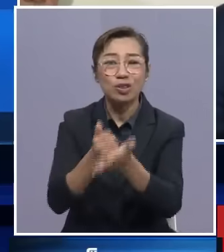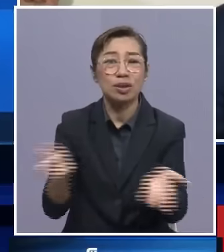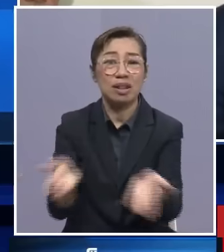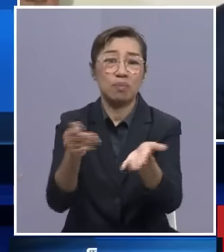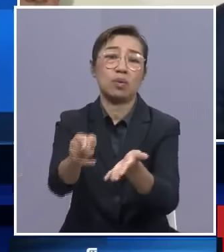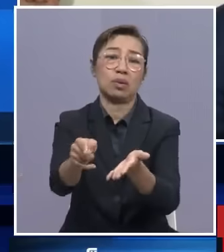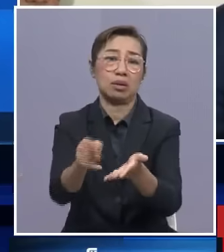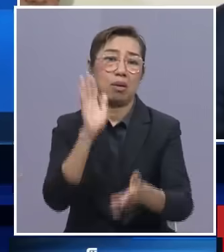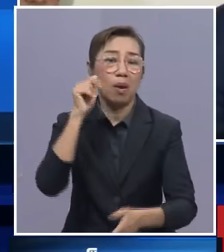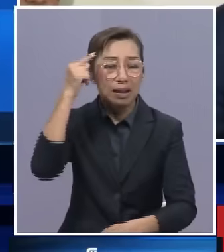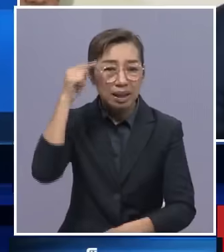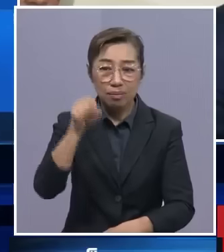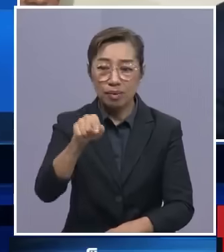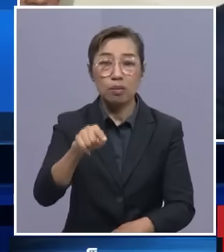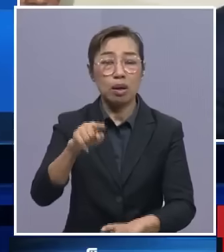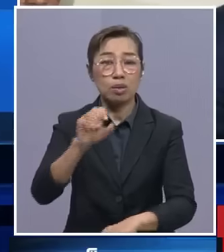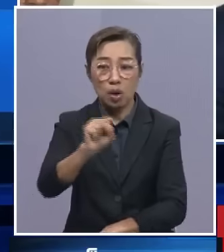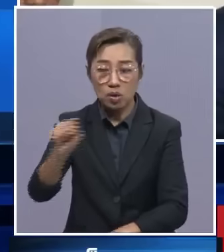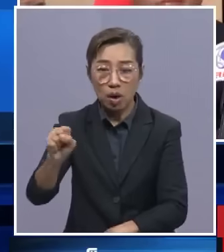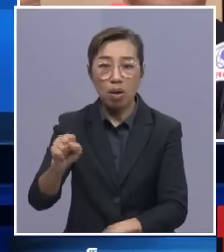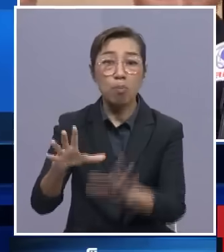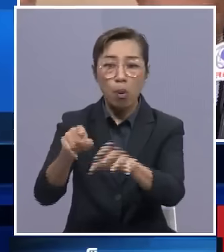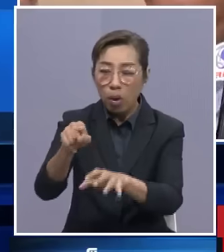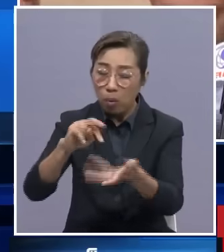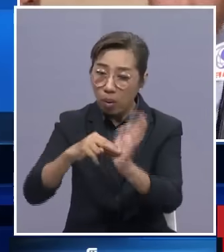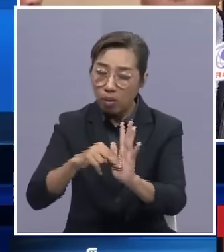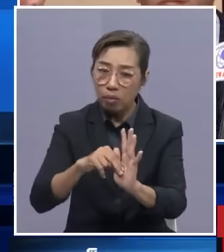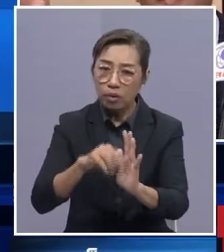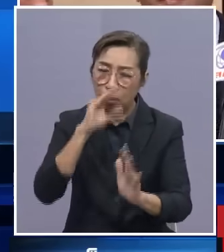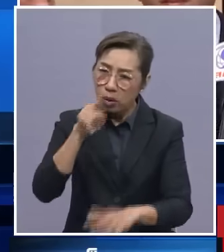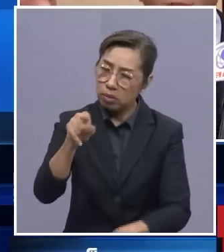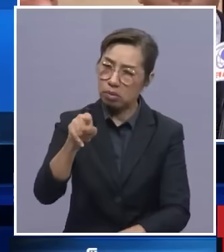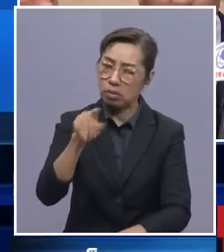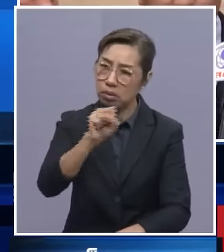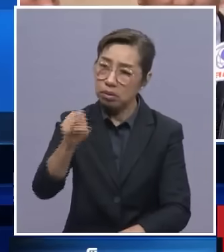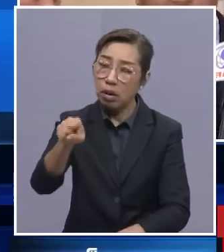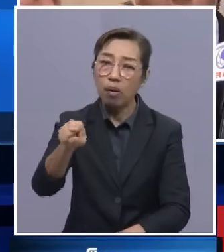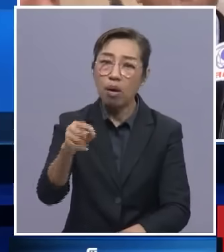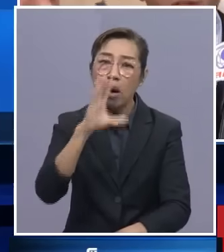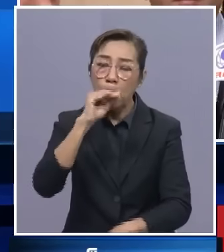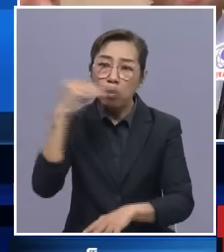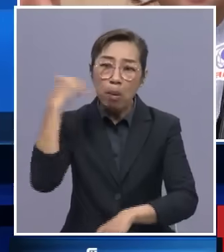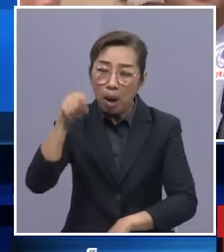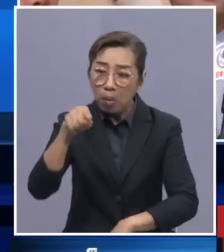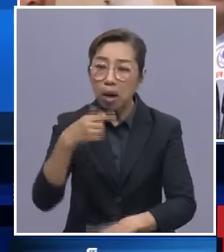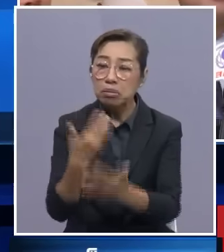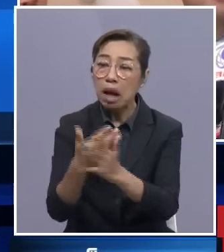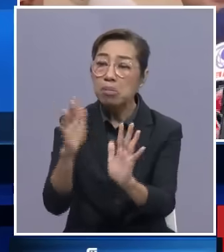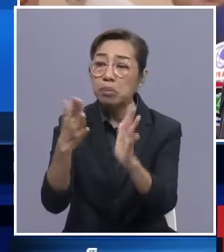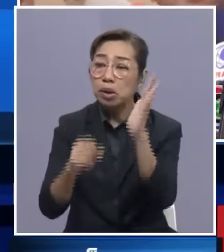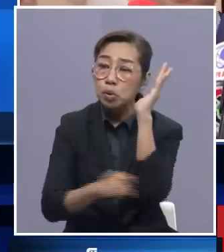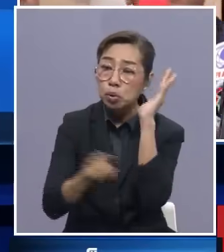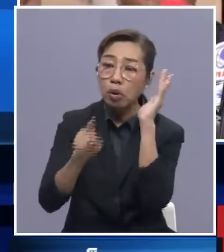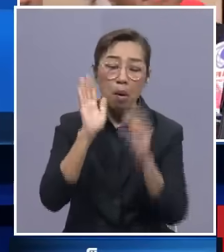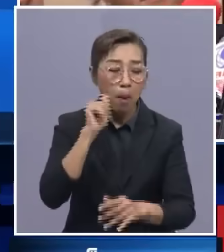ว่าส.สของพรรคเนี่ยอาจจะพูดในทำนองว่าไม่ค่อยจะมีเงินนะครับเคก็พร้อมที่จะช่วยเหลือเล็กๆน้อยๆแบบ